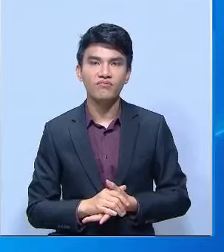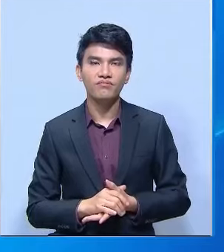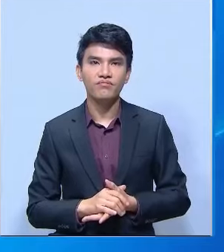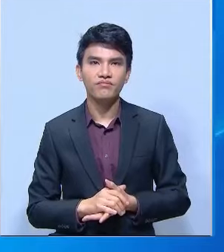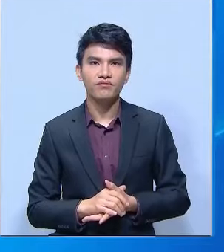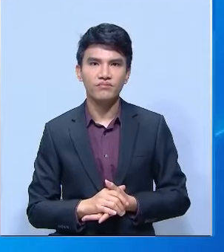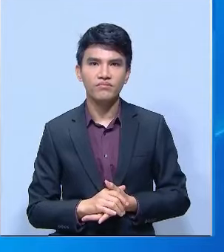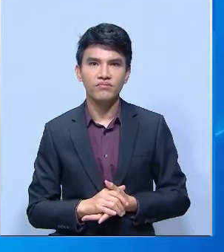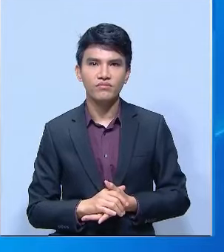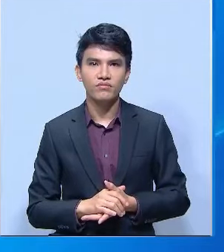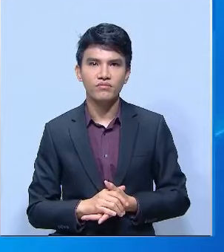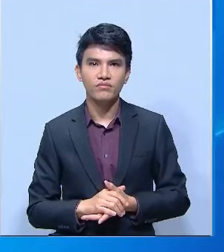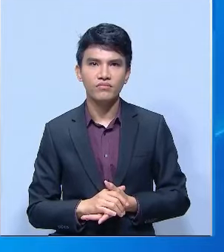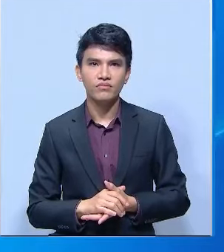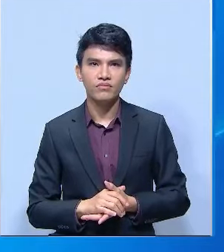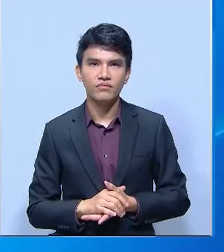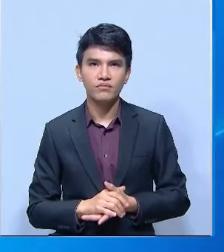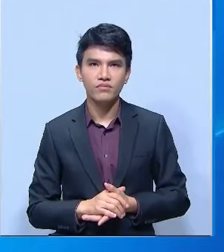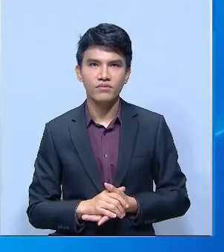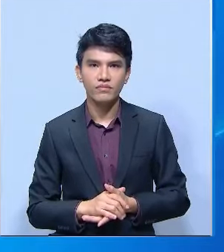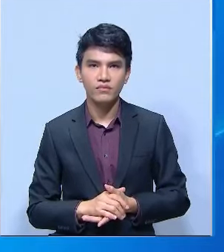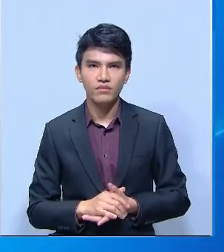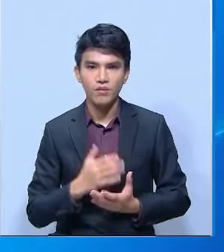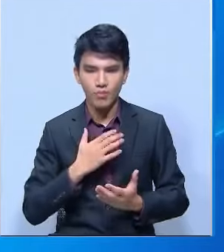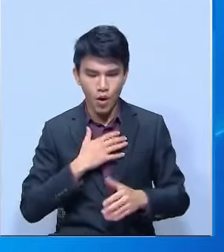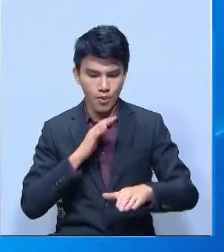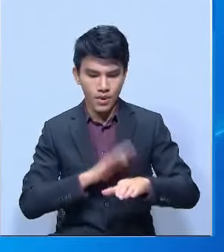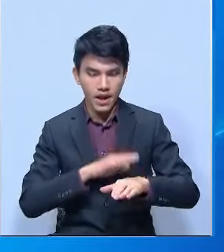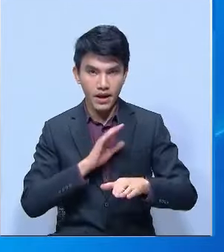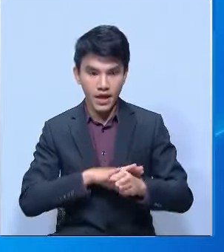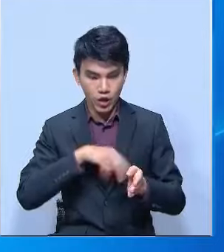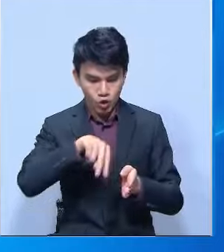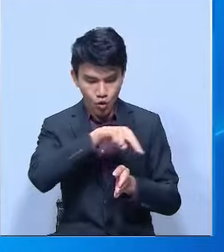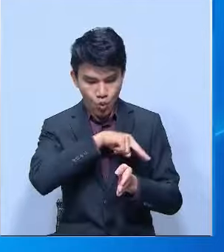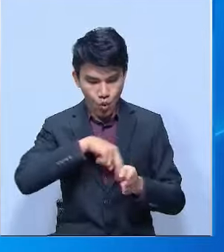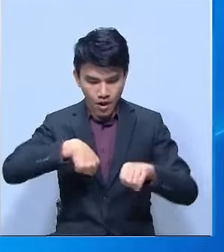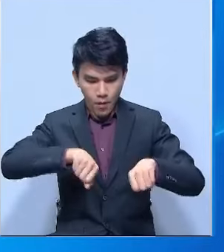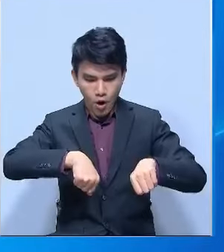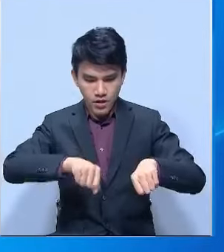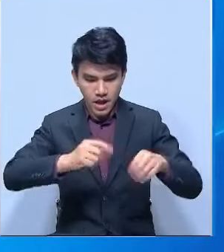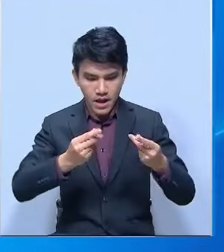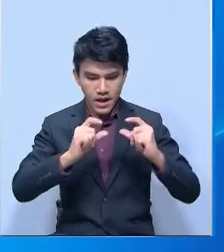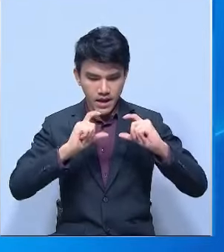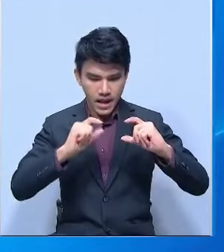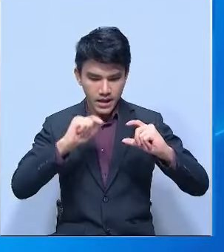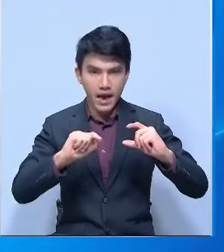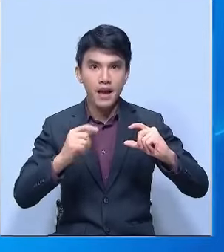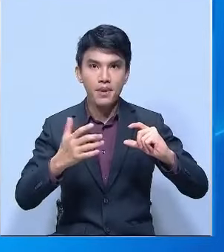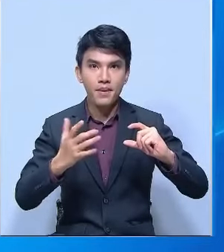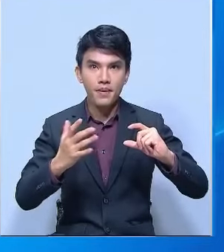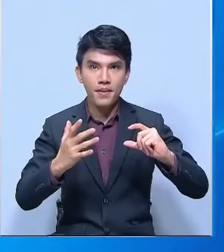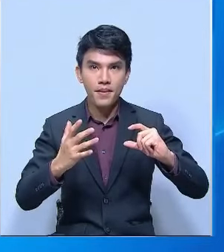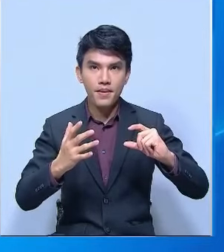น้องเนี่ยครับแล้วไม่ติดป้ายย้อนสอนมาทางเท้ามานะผมเรียกตรวจป้ายทะเบียนเขาไม่ติดนะน้องเกิดมีอาการตัวสั่นนะ น้